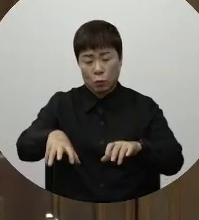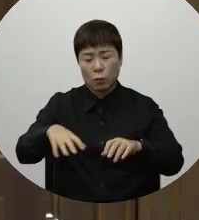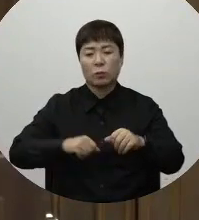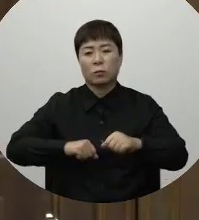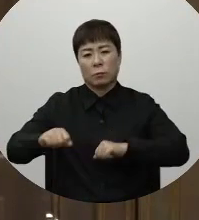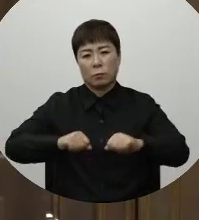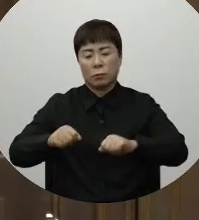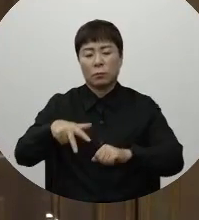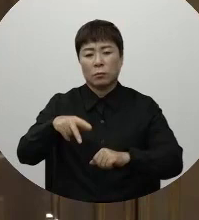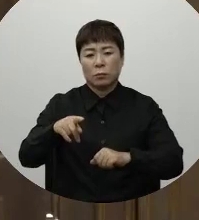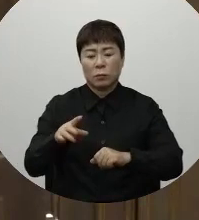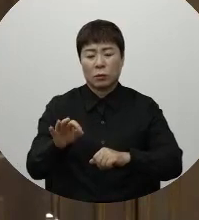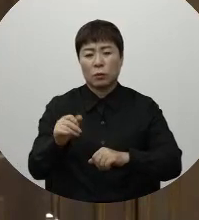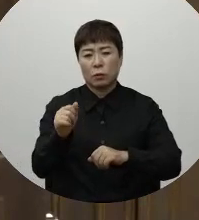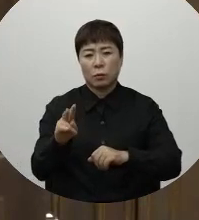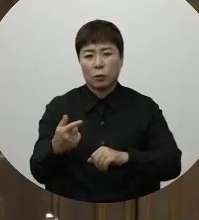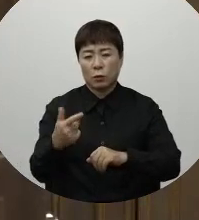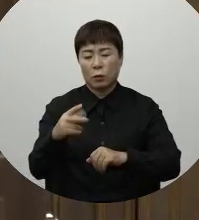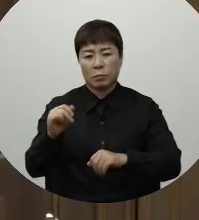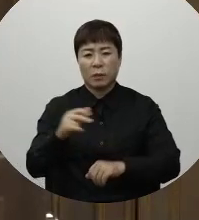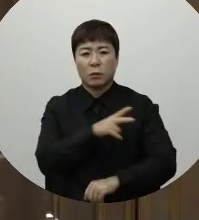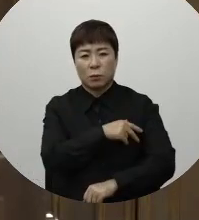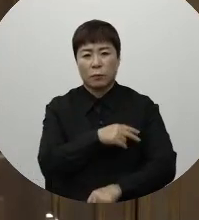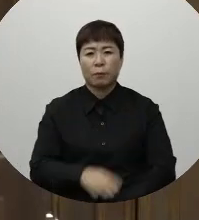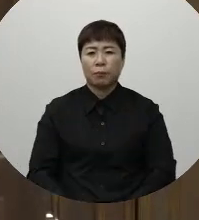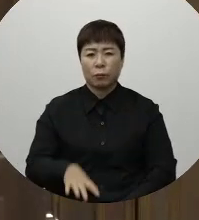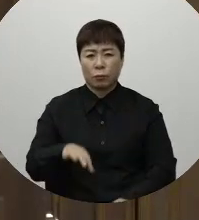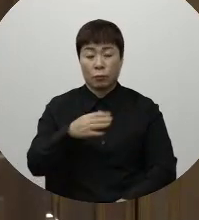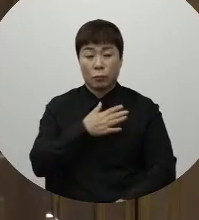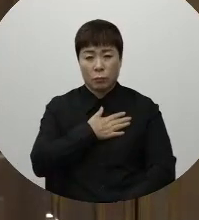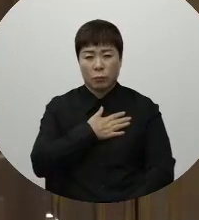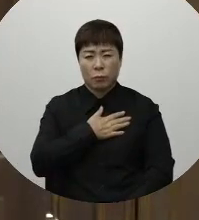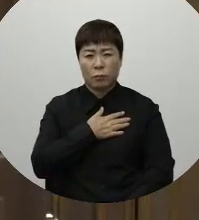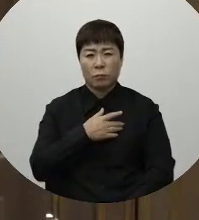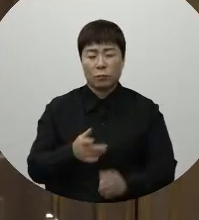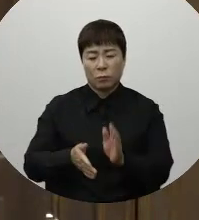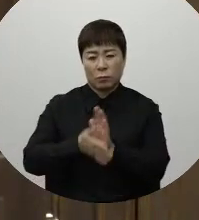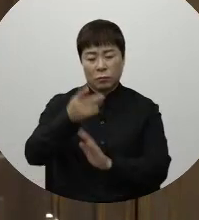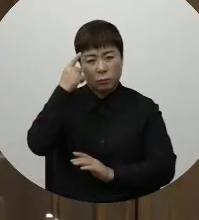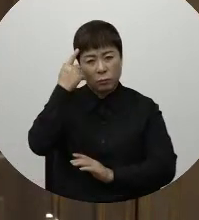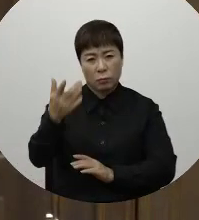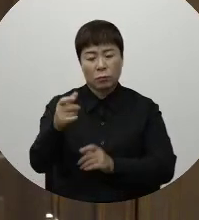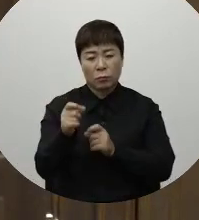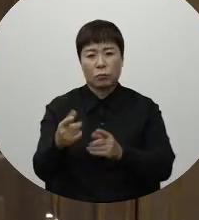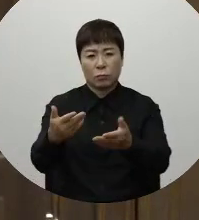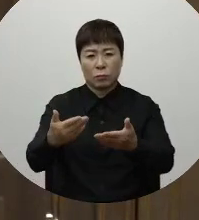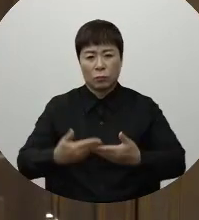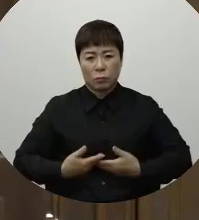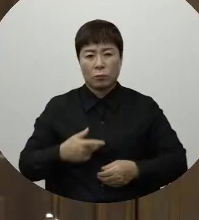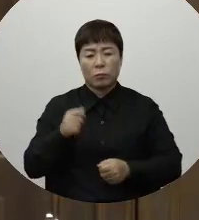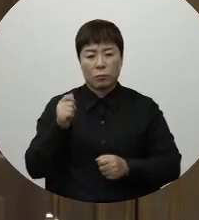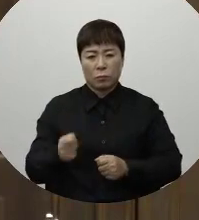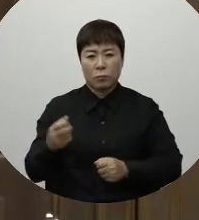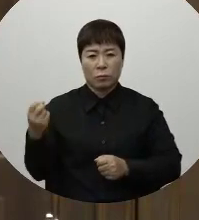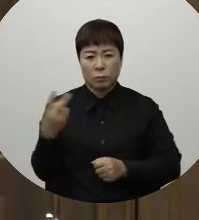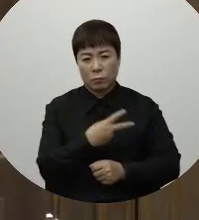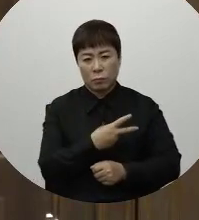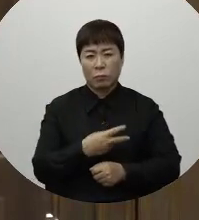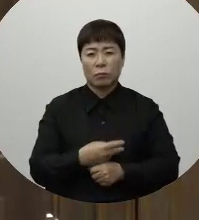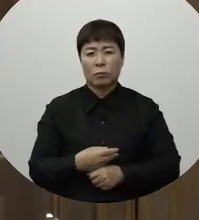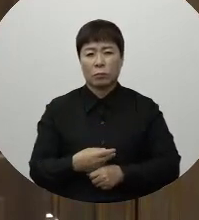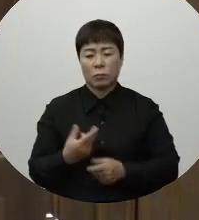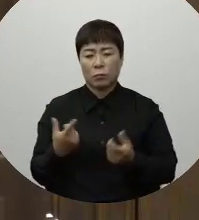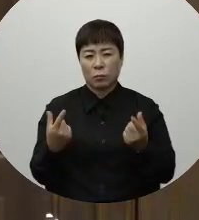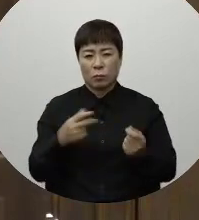정현미 의원입니다. 먼저 본 의원에게 시정 질문의 기회를 주신 김현택 의장님을 비롯한 동료